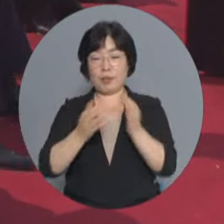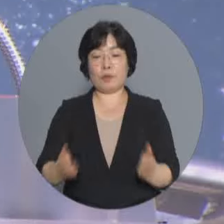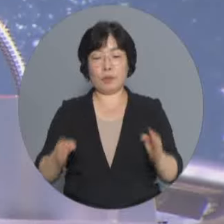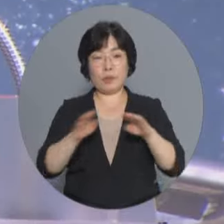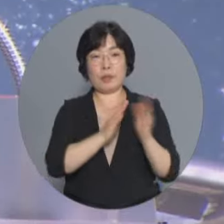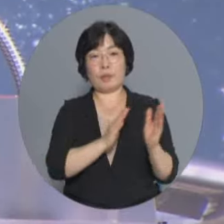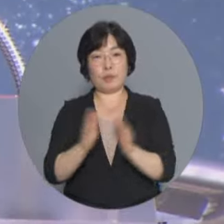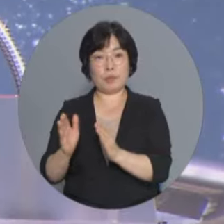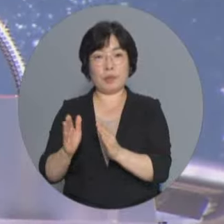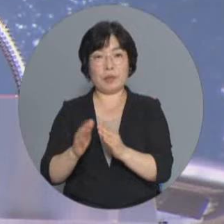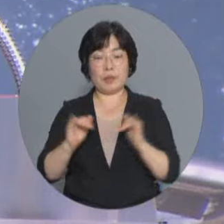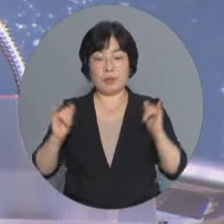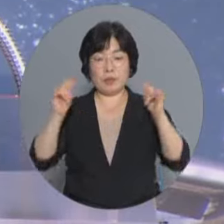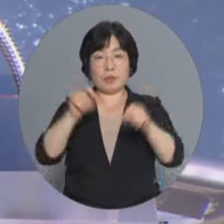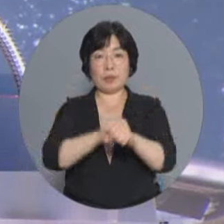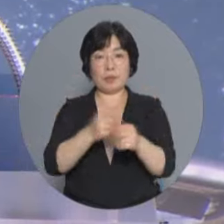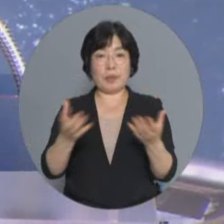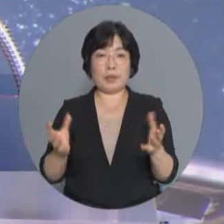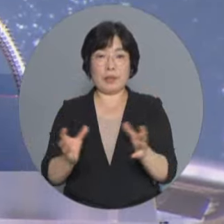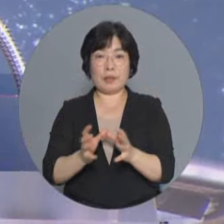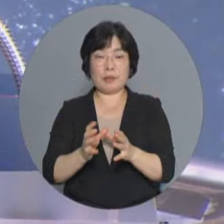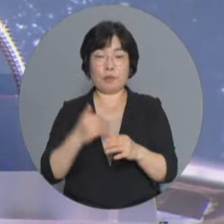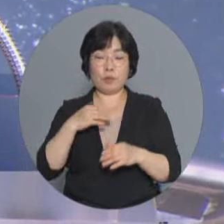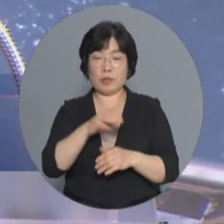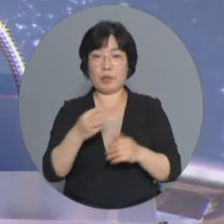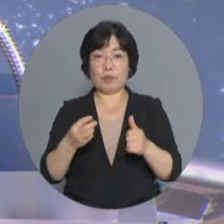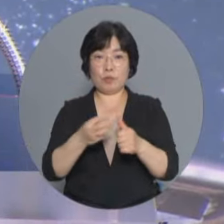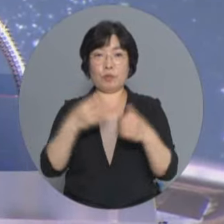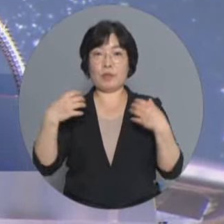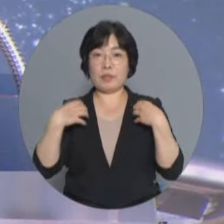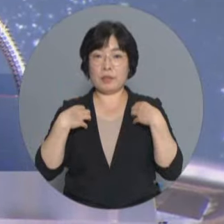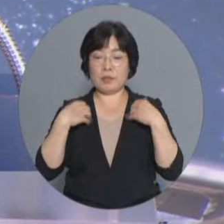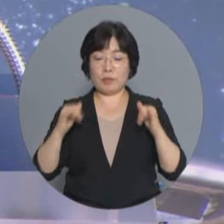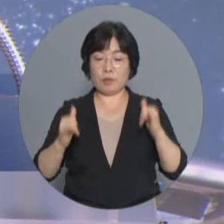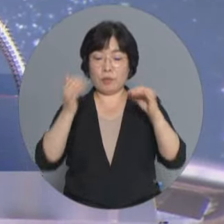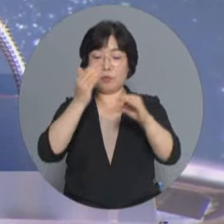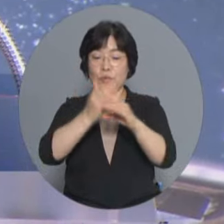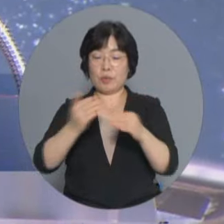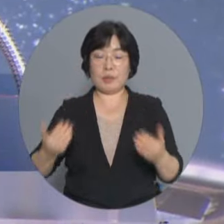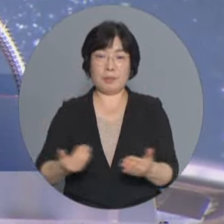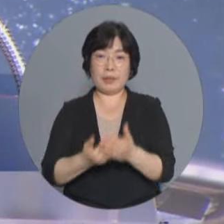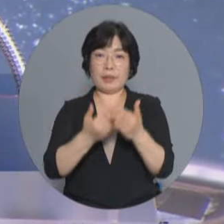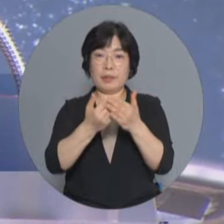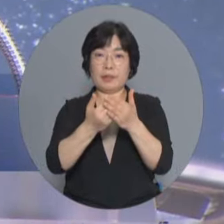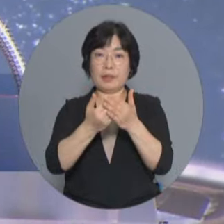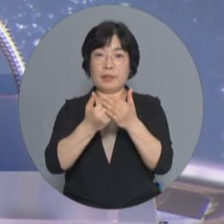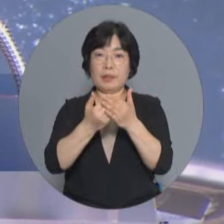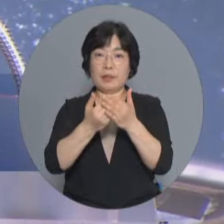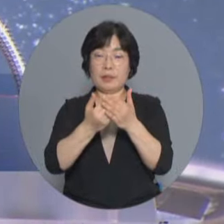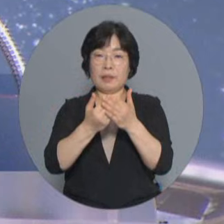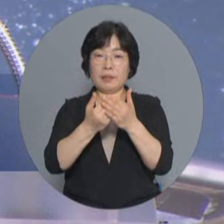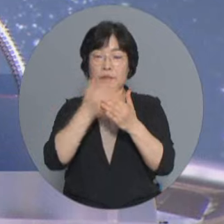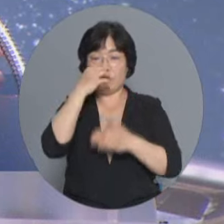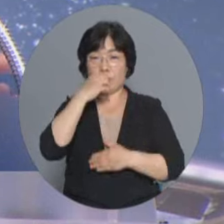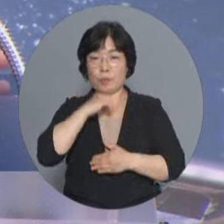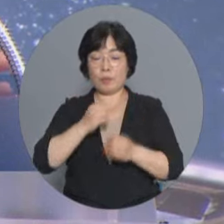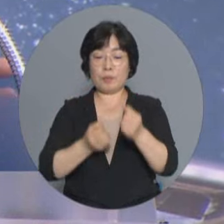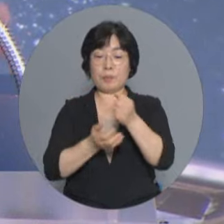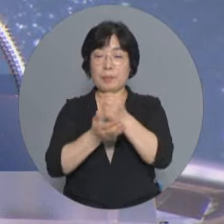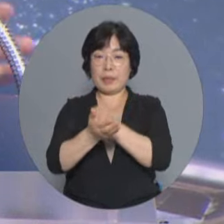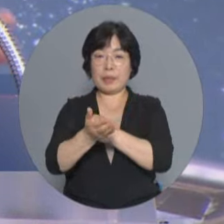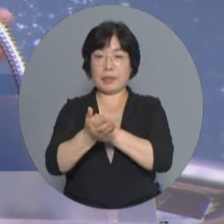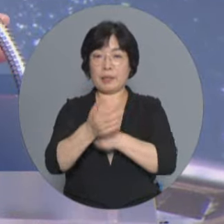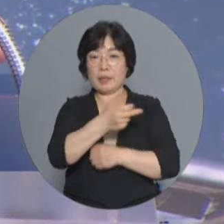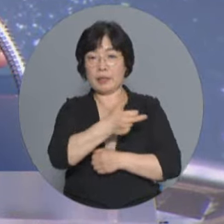갖춰집니다. 드론 특화 농공단지는 우리 군이 드론 산업의 중심지로 부상하는 데 시너지 효과를 더하게 될